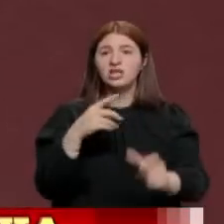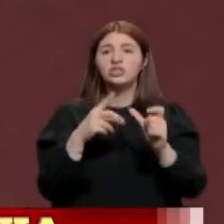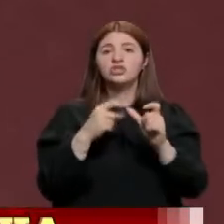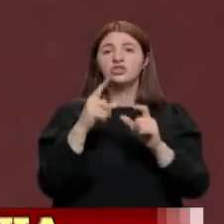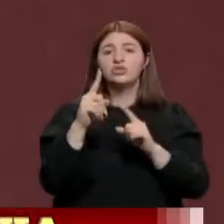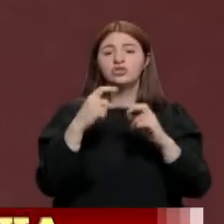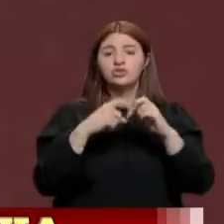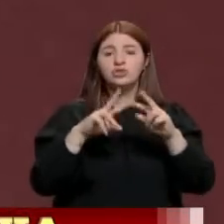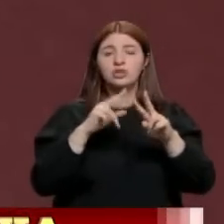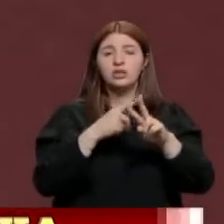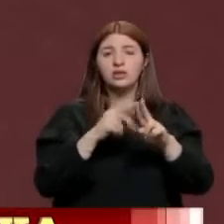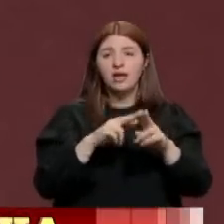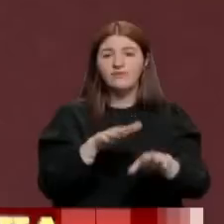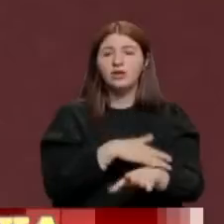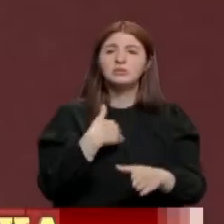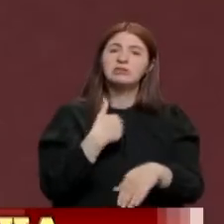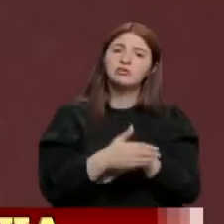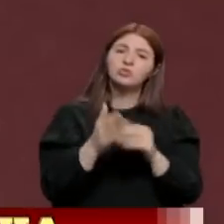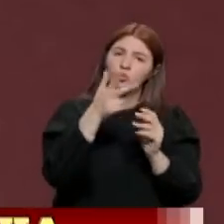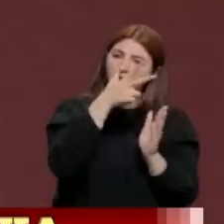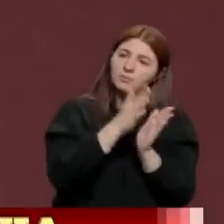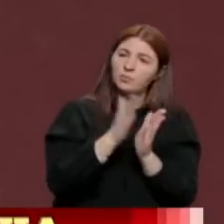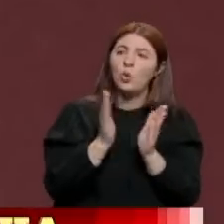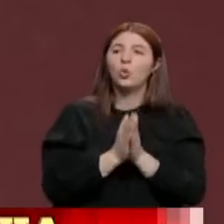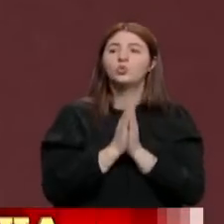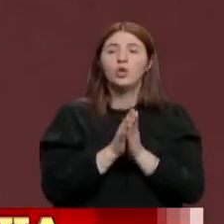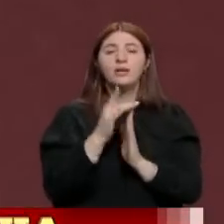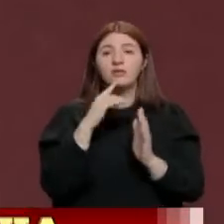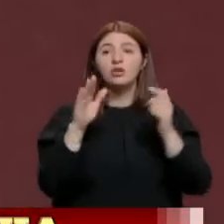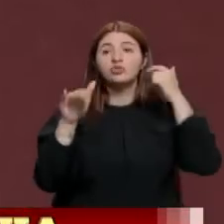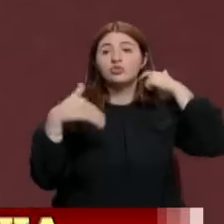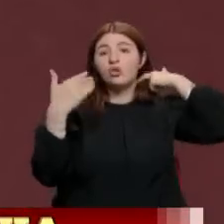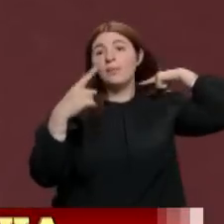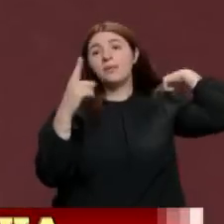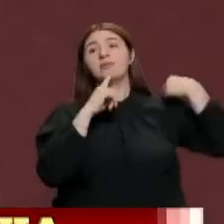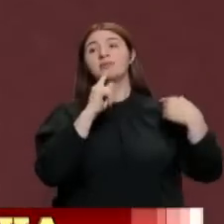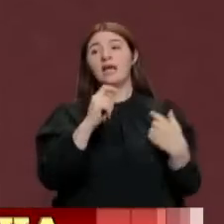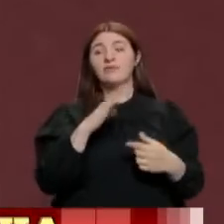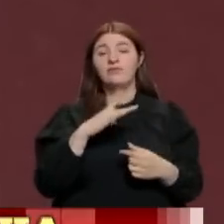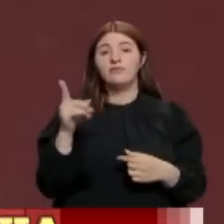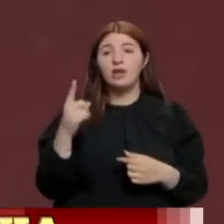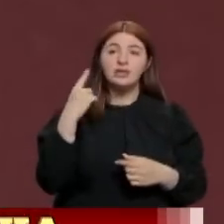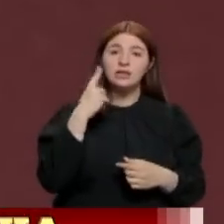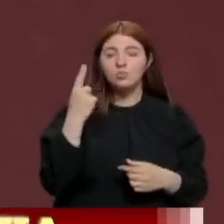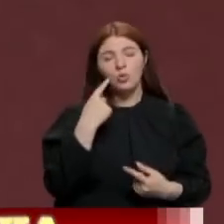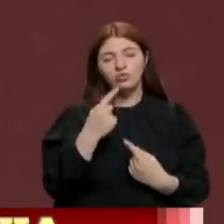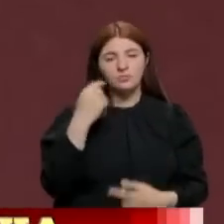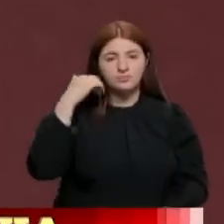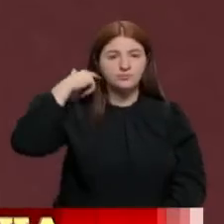valisi. Şırnak valisi geç kaldık, kusura bakmayın, özür dileriz de dedi. Sonra bir de teklifi var. Dinleyelim,